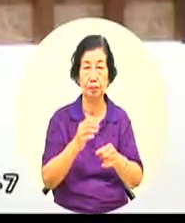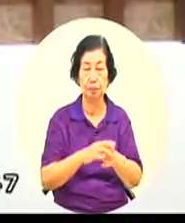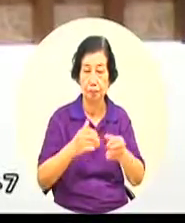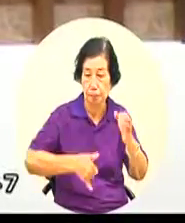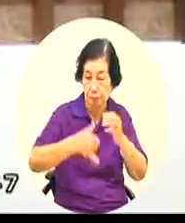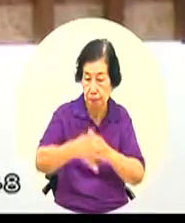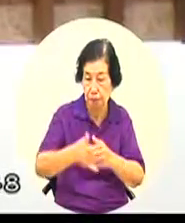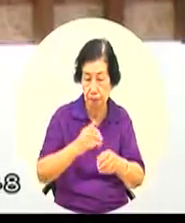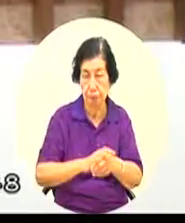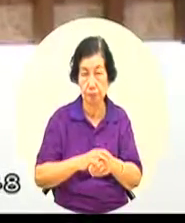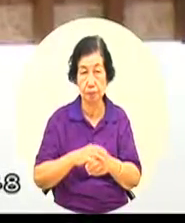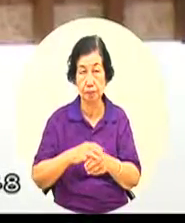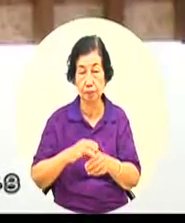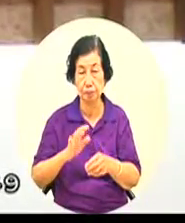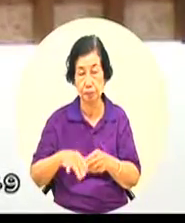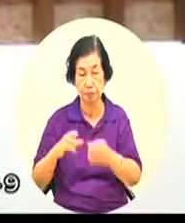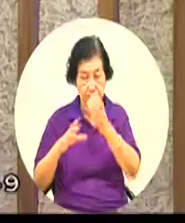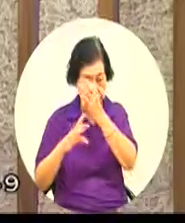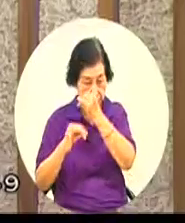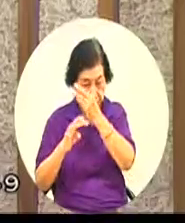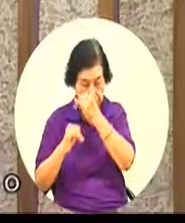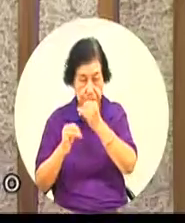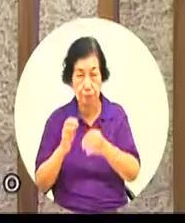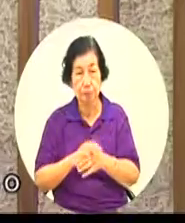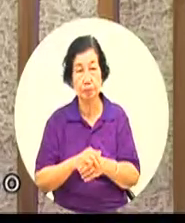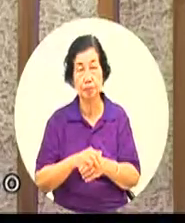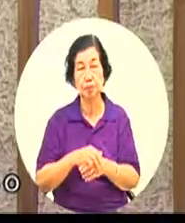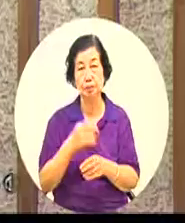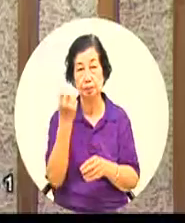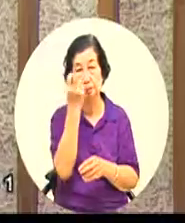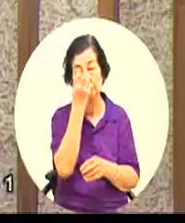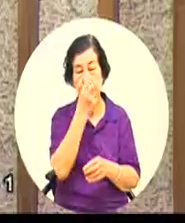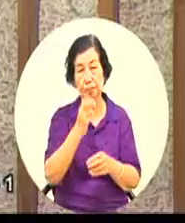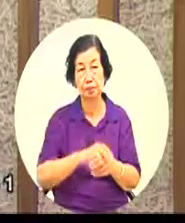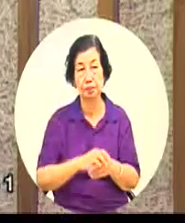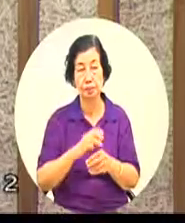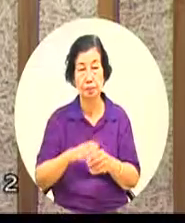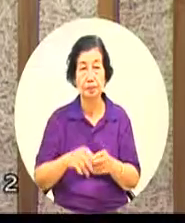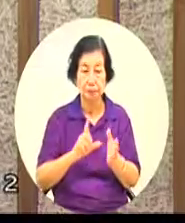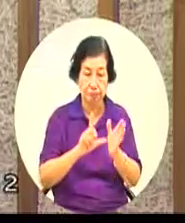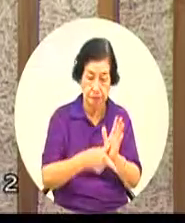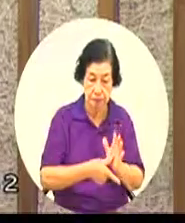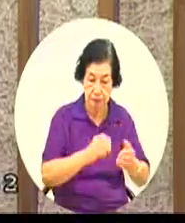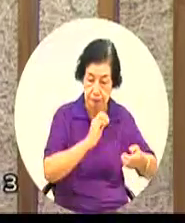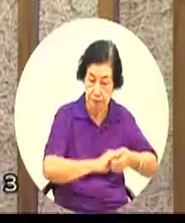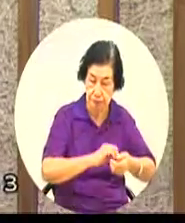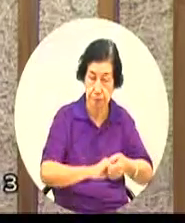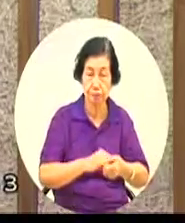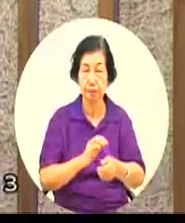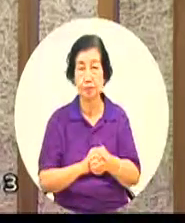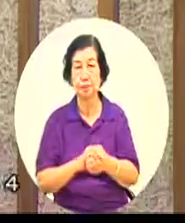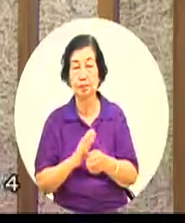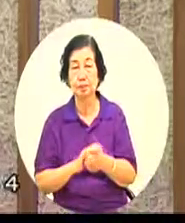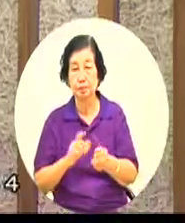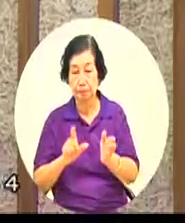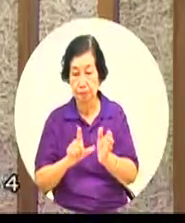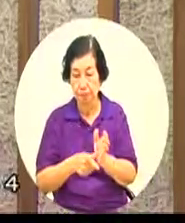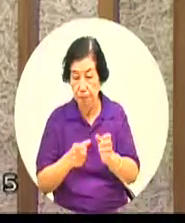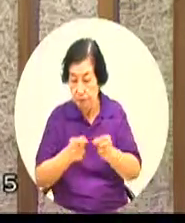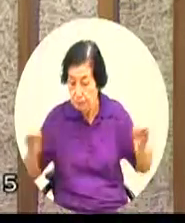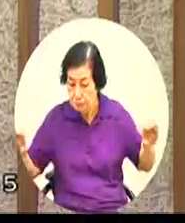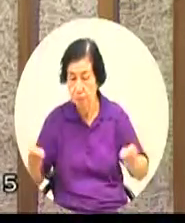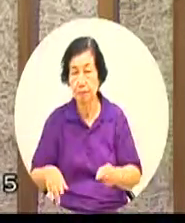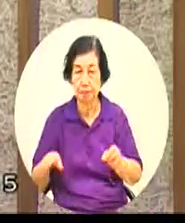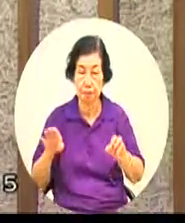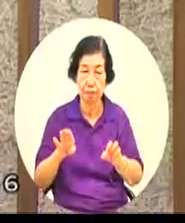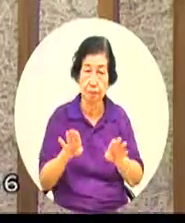是多久筛检一次？ 我们对于这个有定期跟不定期的，比如 长期放假之后，我们会做一个定期的筛检。那不